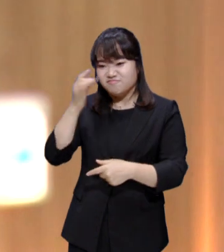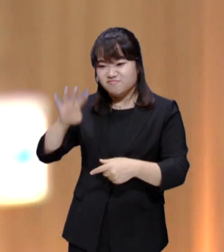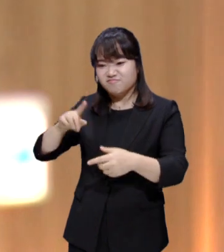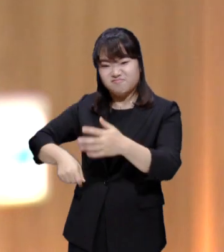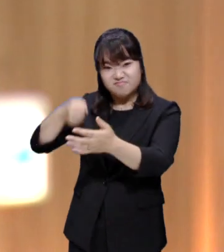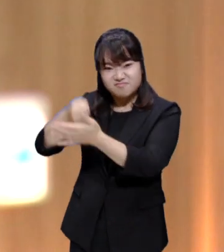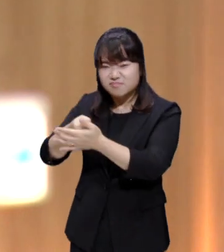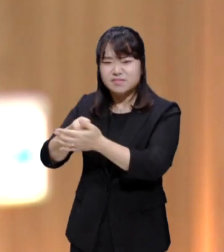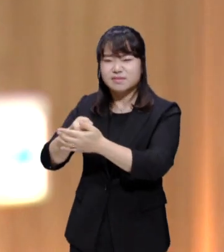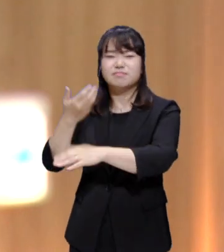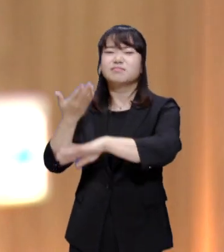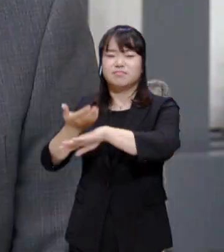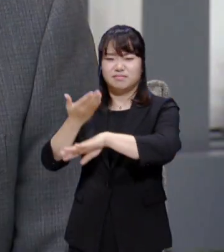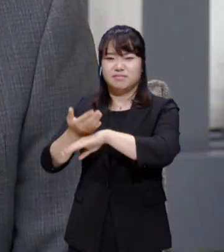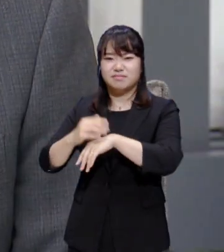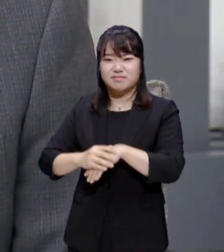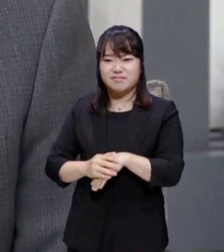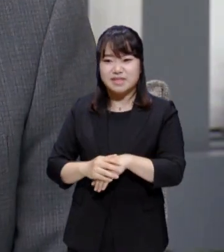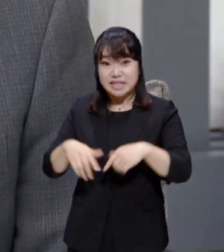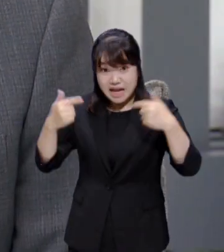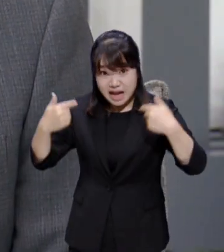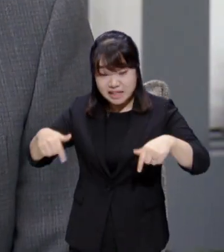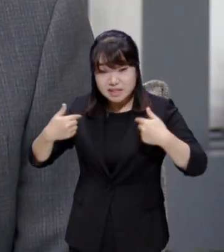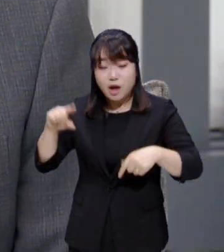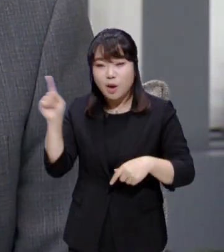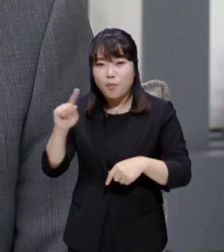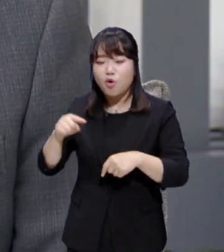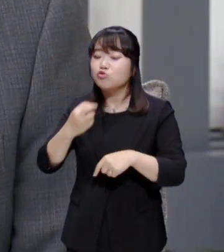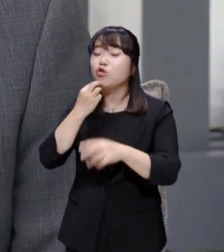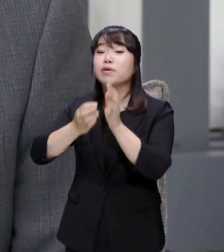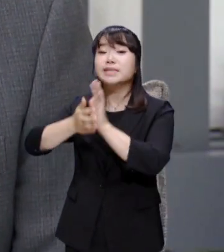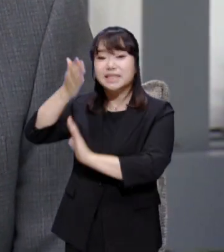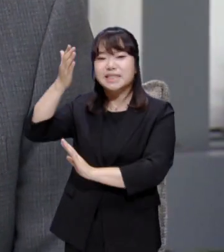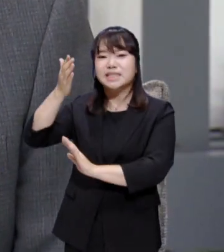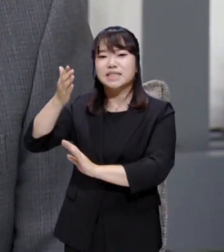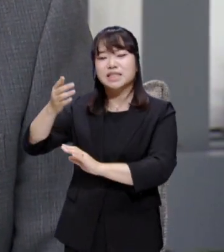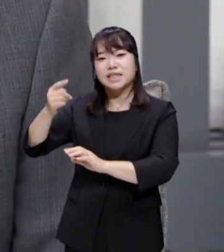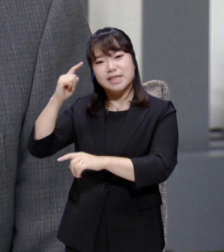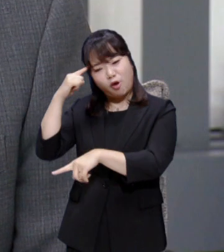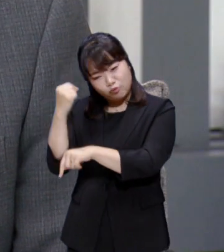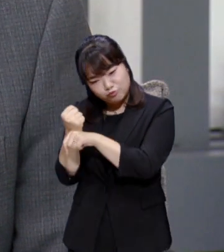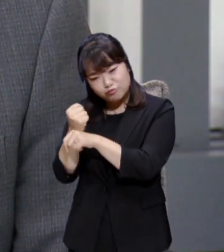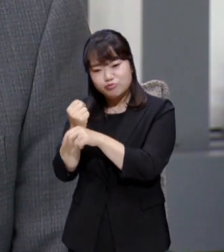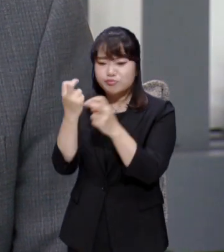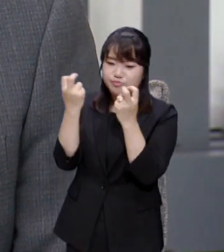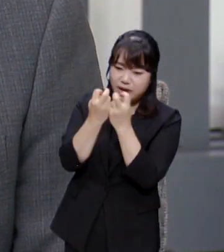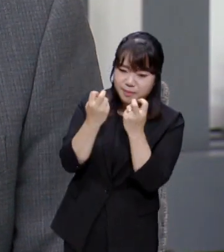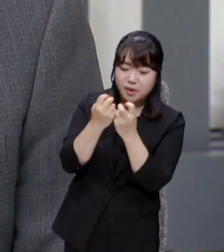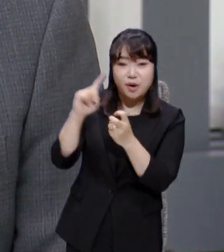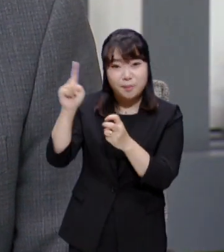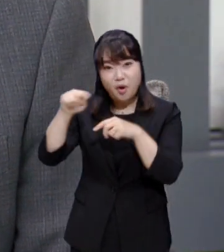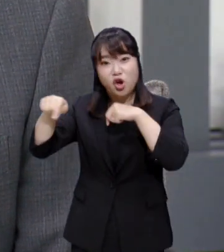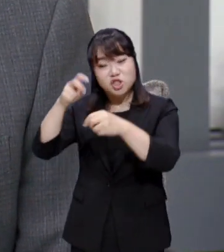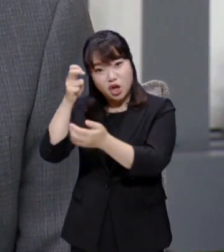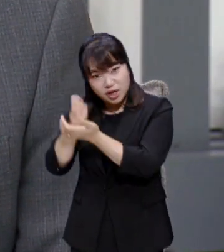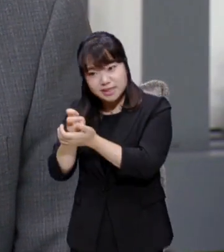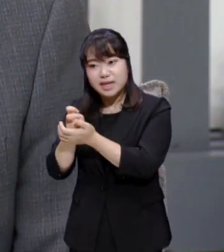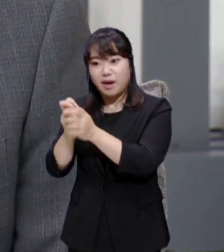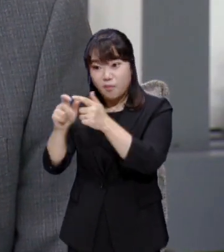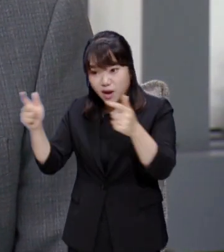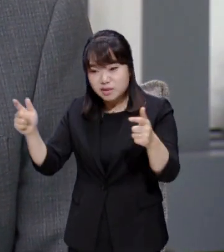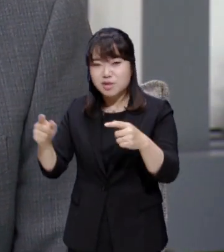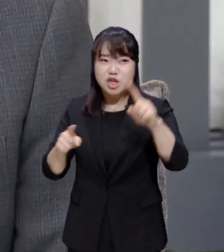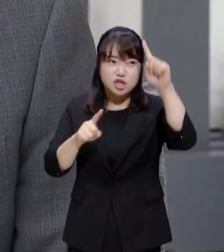수 있는 일이 그렇게 많지가 않아요. 거의 없다고 보시면 됩니다. 그래서 모든 그 정부,